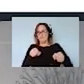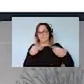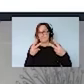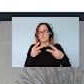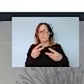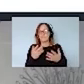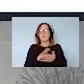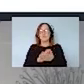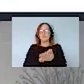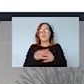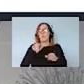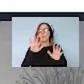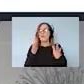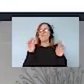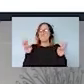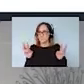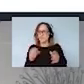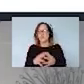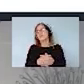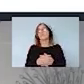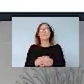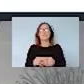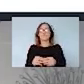webinar, przepraszam, poprowadzić taki warsztat